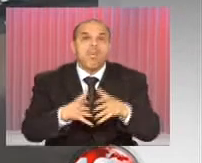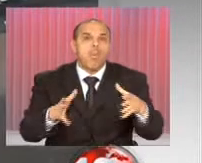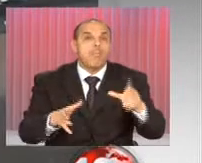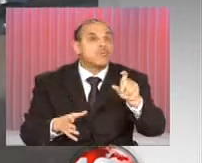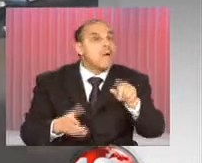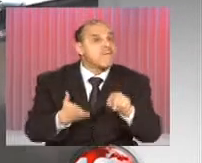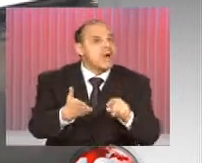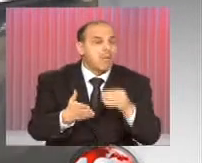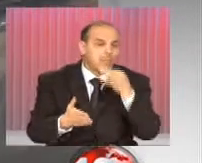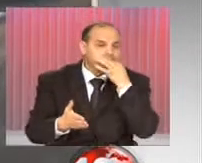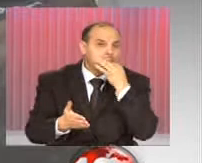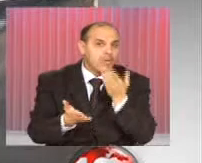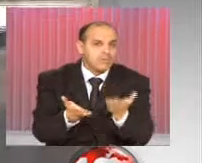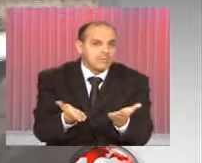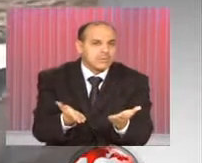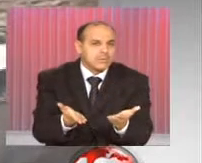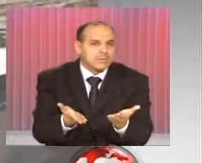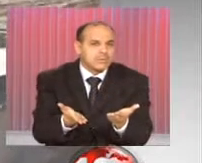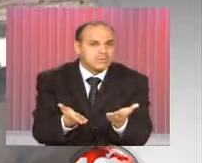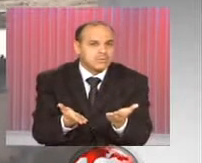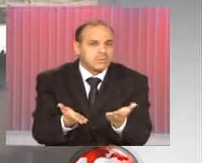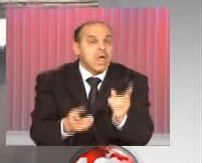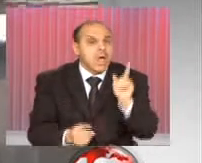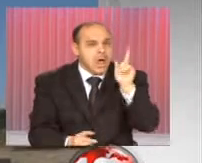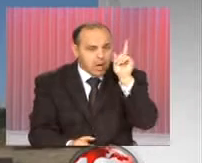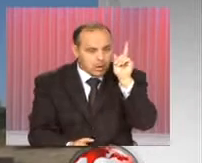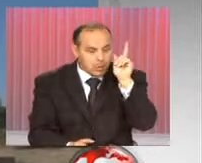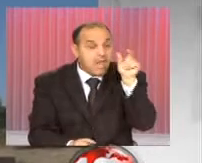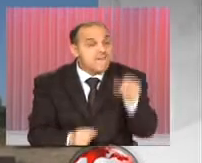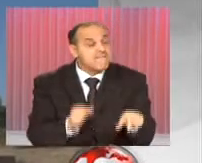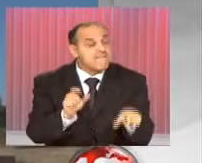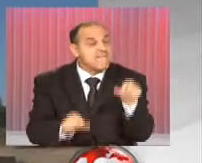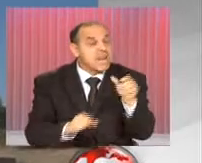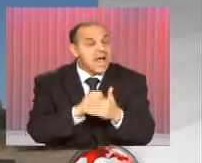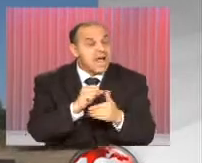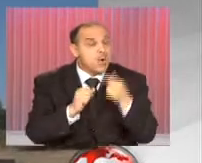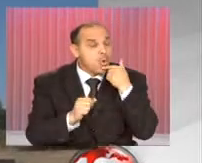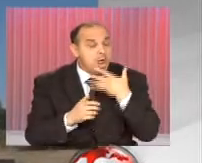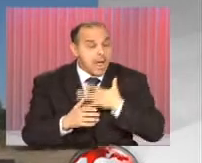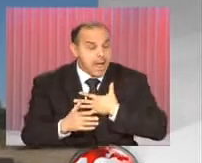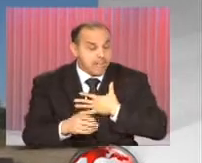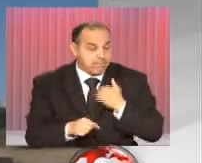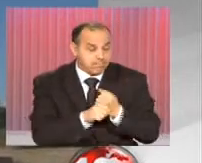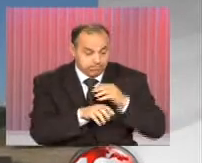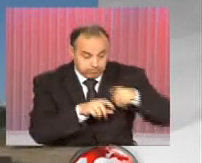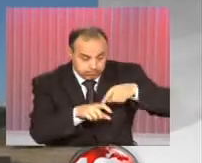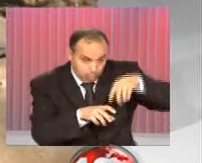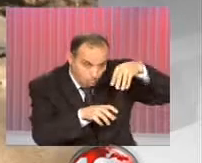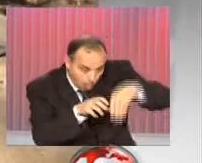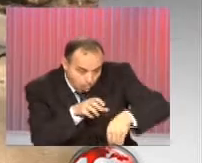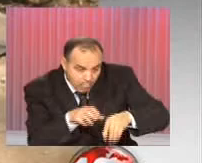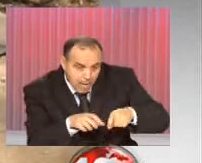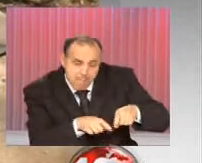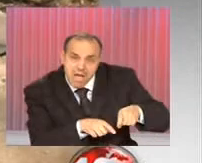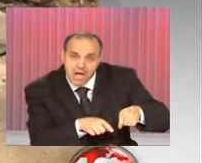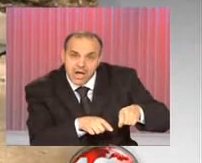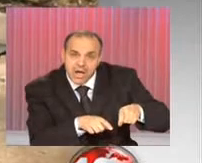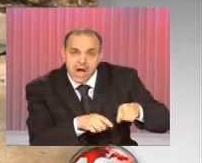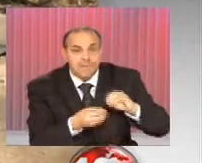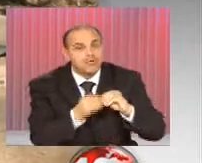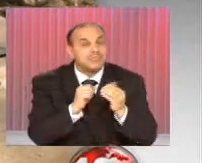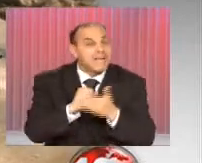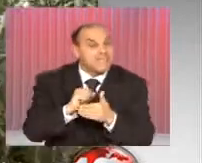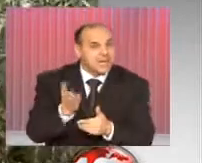تظل الاستفادة منها دون المأمولة من قبل فلاحي المنطقة الراغبين في حفر الأبار لمشاريعهم